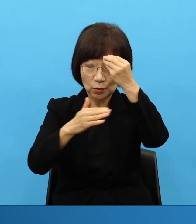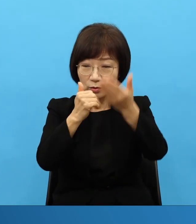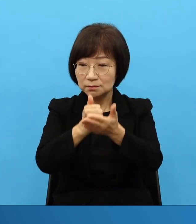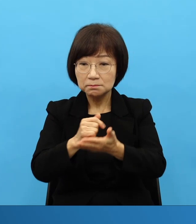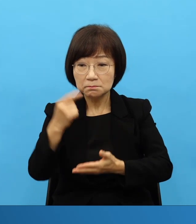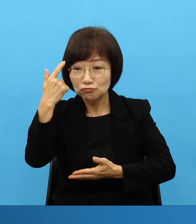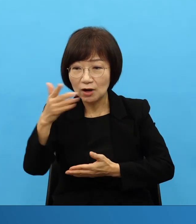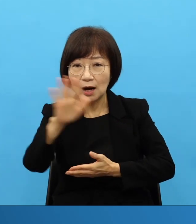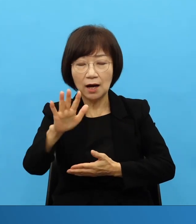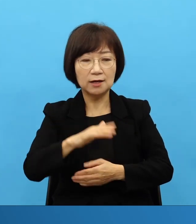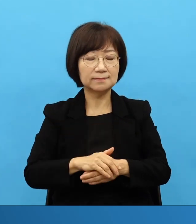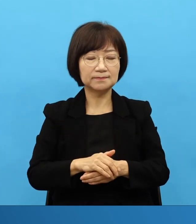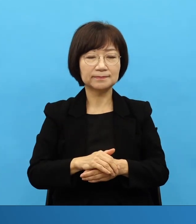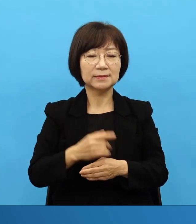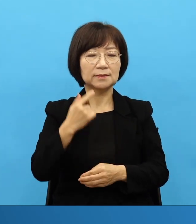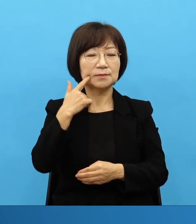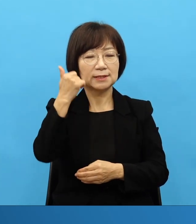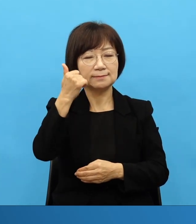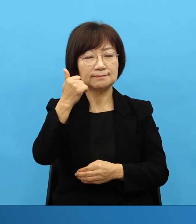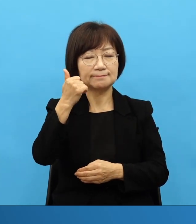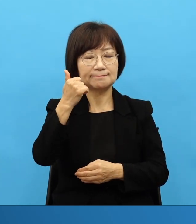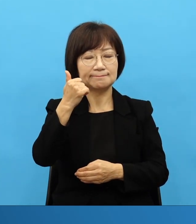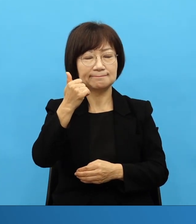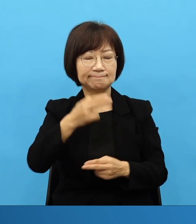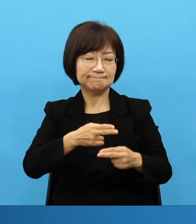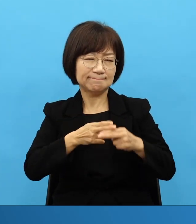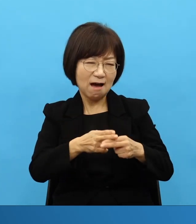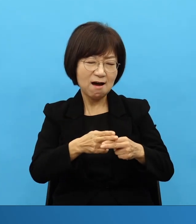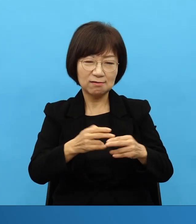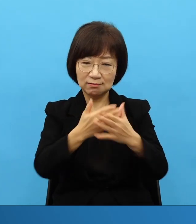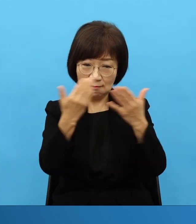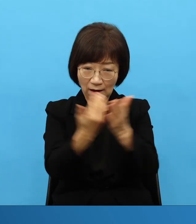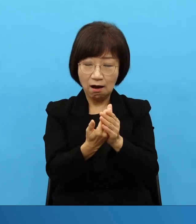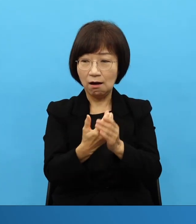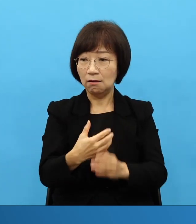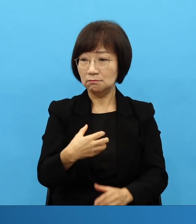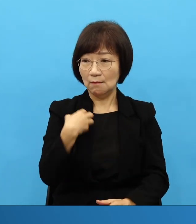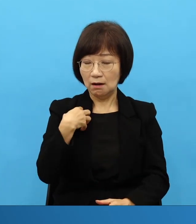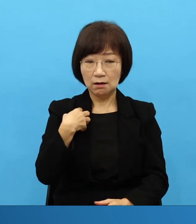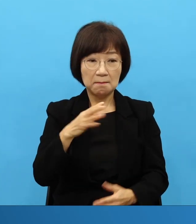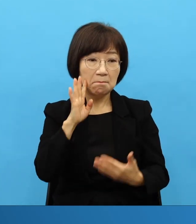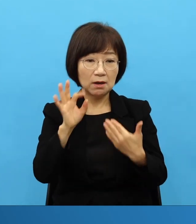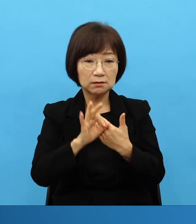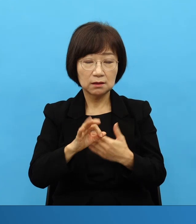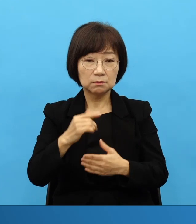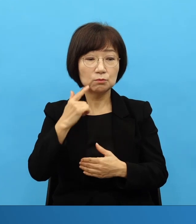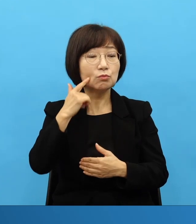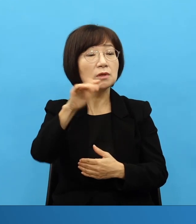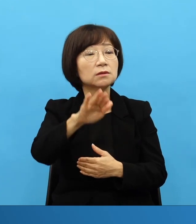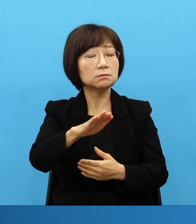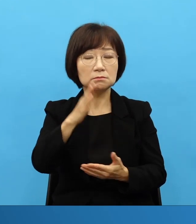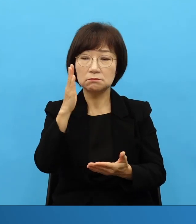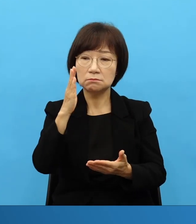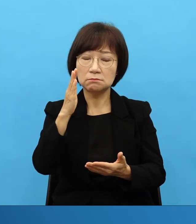everything 뭐든 on his 자기 own 맛대로 하는 will. 거라. He does everything as he will, and he please. 그 이제 그 대항하는 사람 쫓아내버려. And then if anybody came against him, he would kick them out.